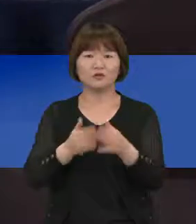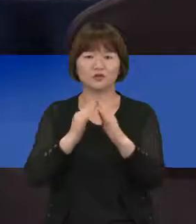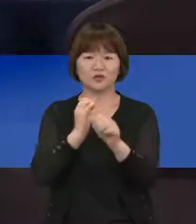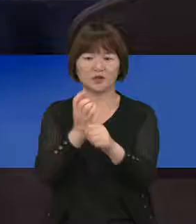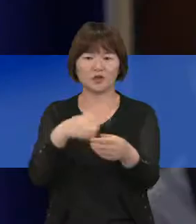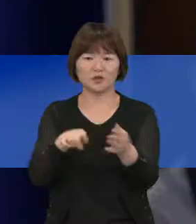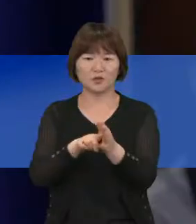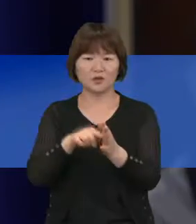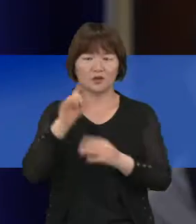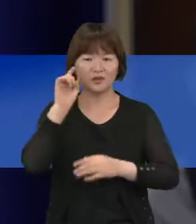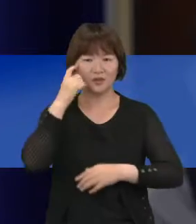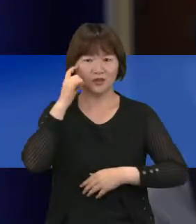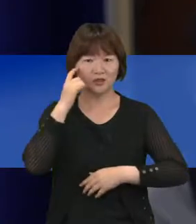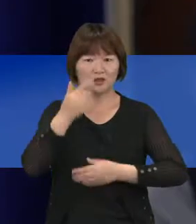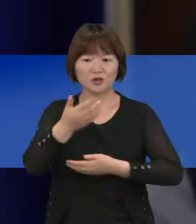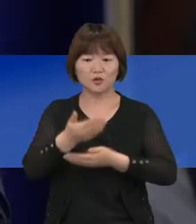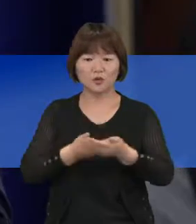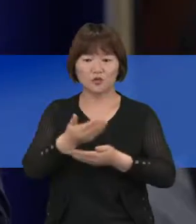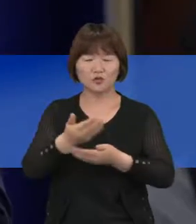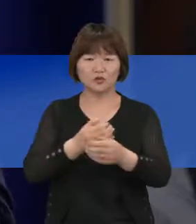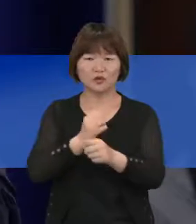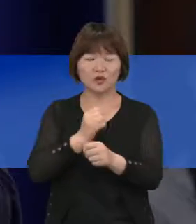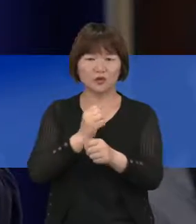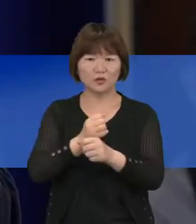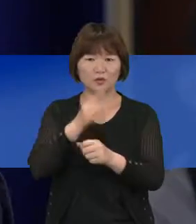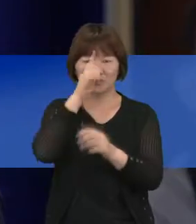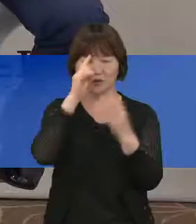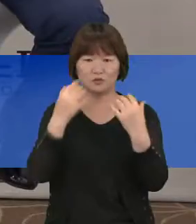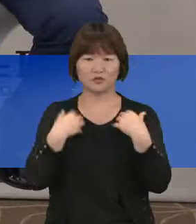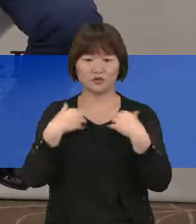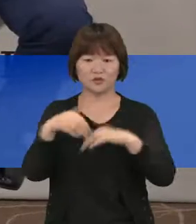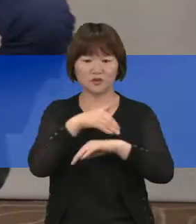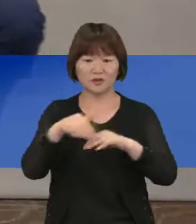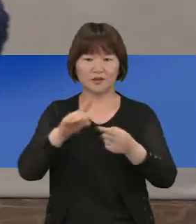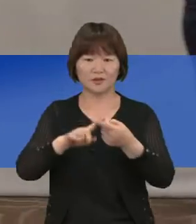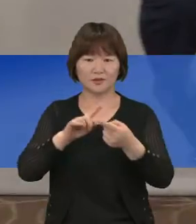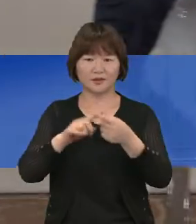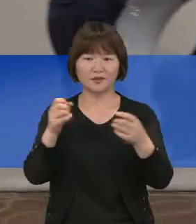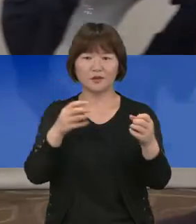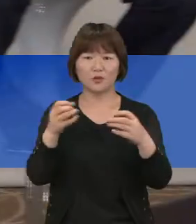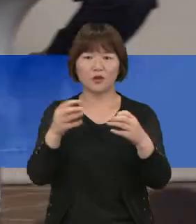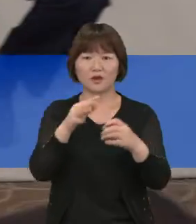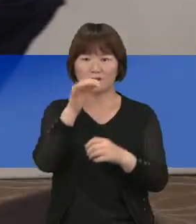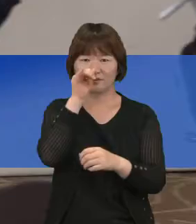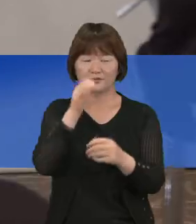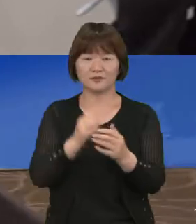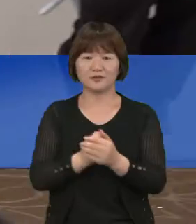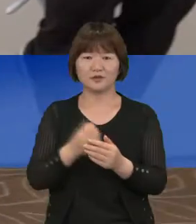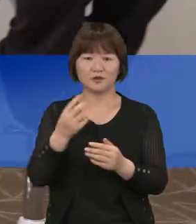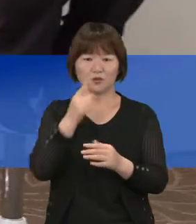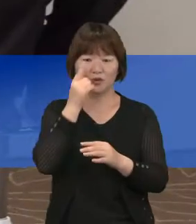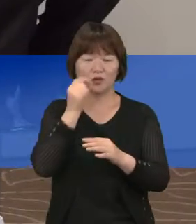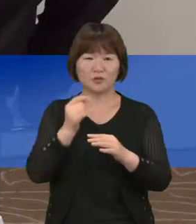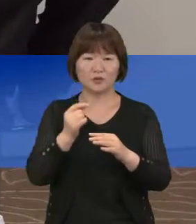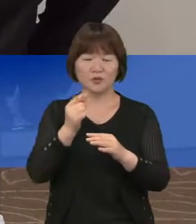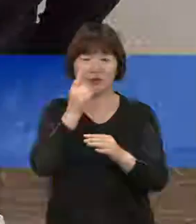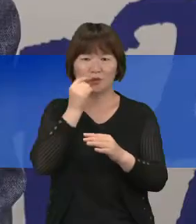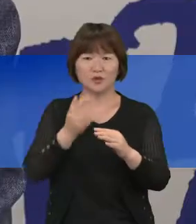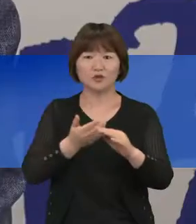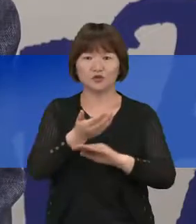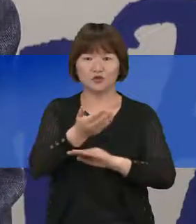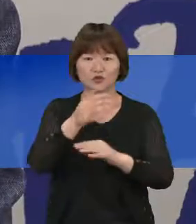의견을 공유하고 정부 정책에 대한 가감없는 문답이 오갔습니다 또 일본에 수출 규제